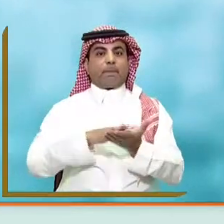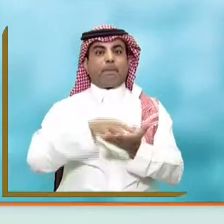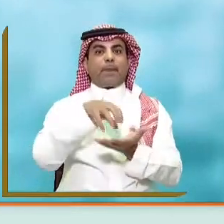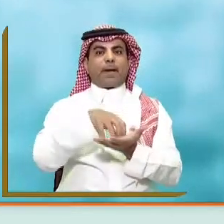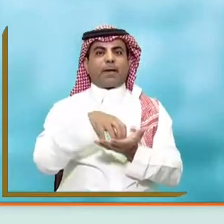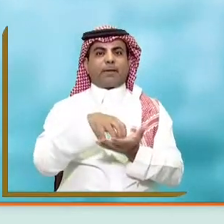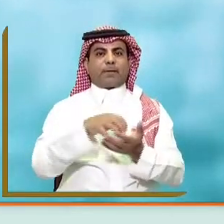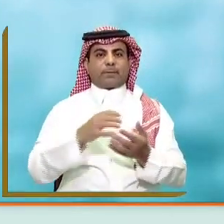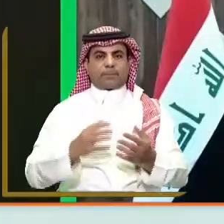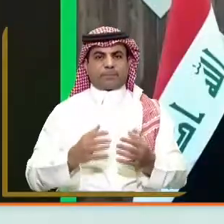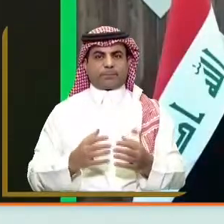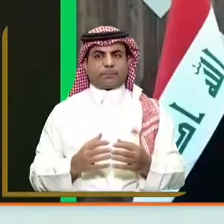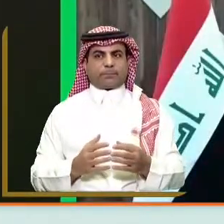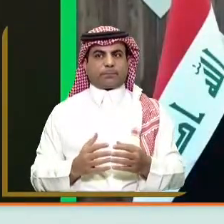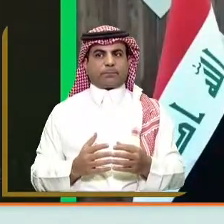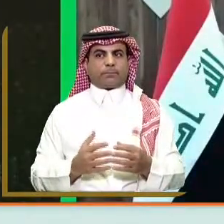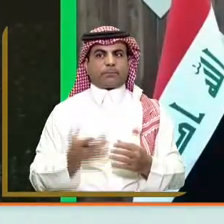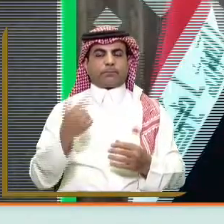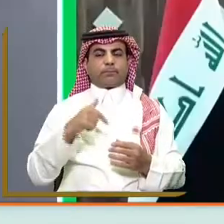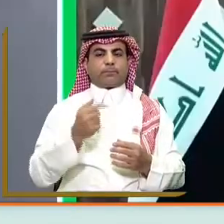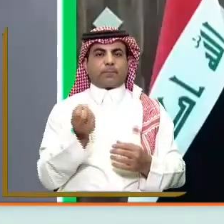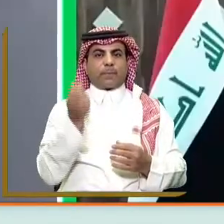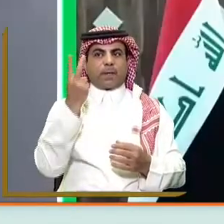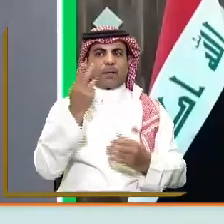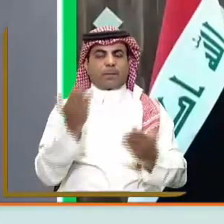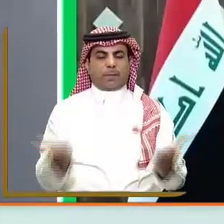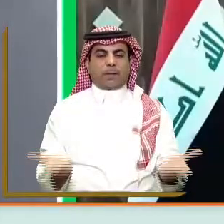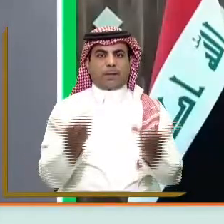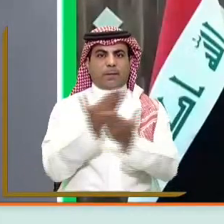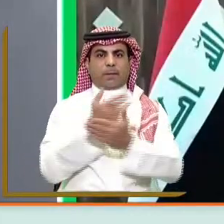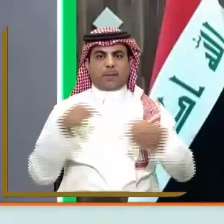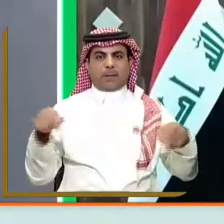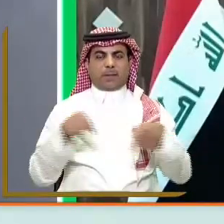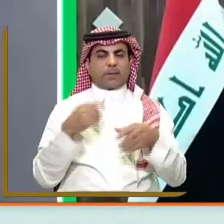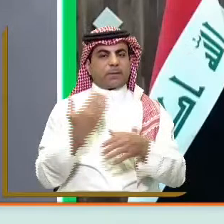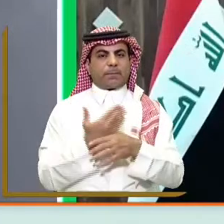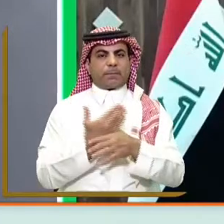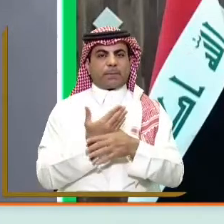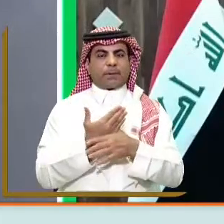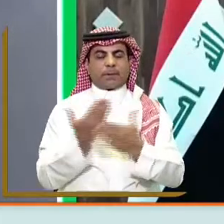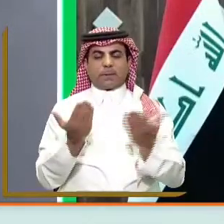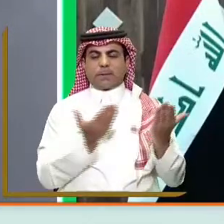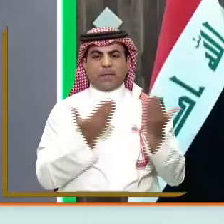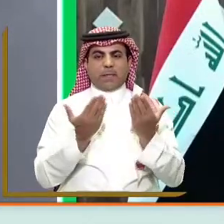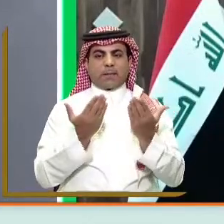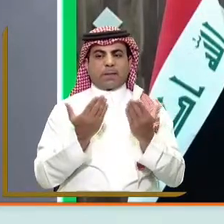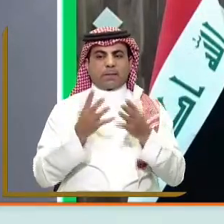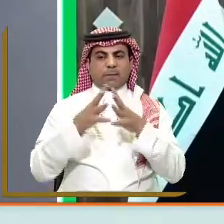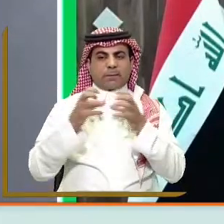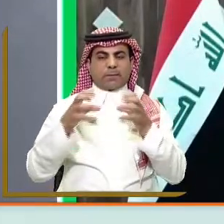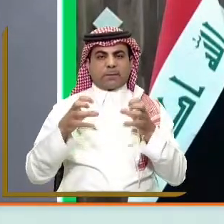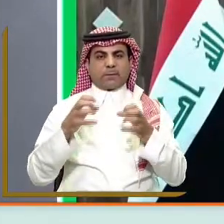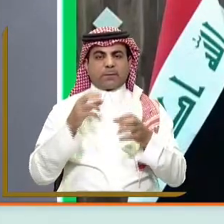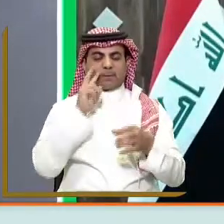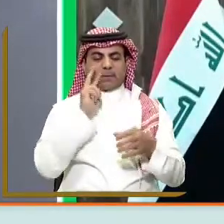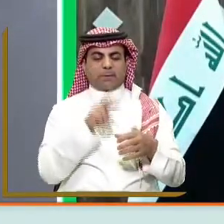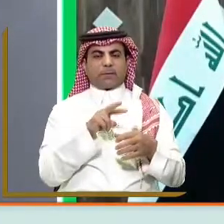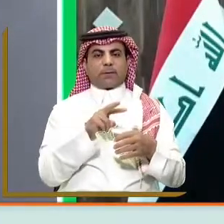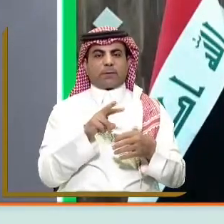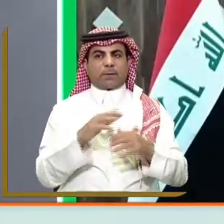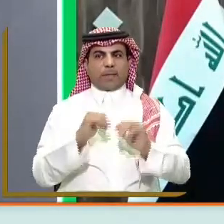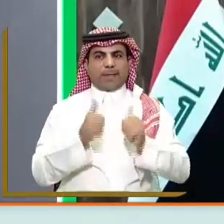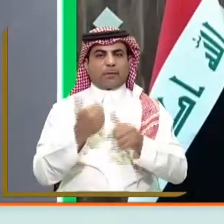الاستراتيجي. وقد جاءت هذه المذكرة وهذا المشروع نتيجة لدراسة شاملة ومفصلة